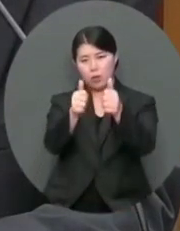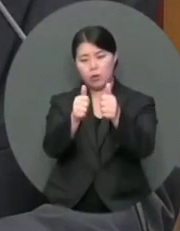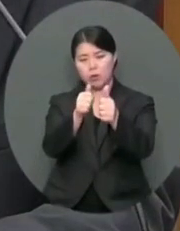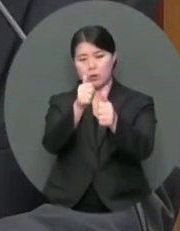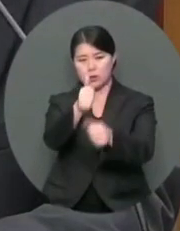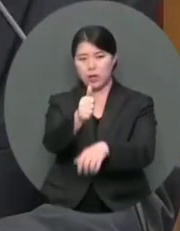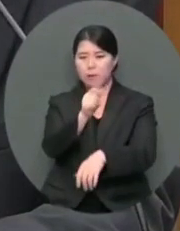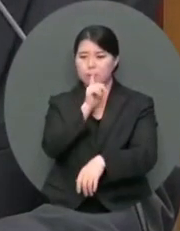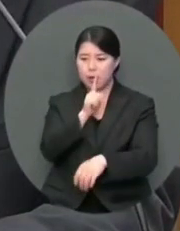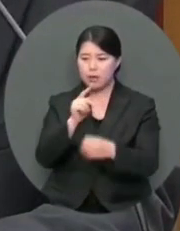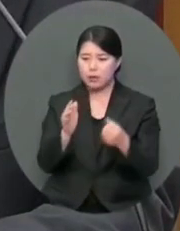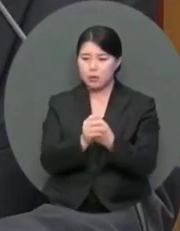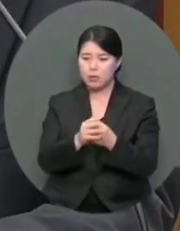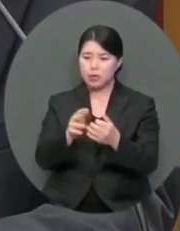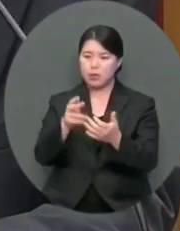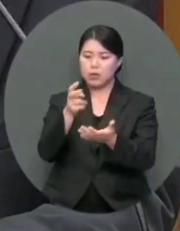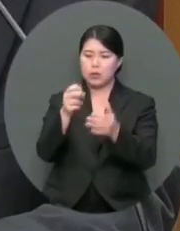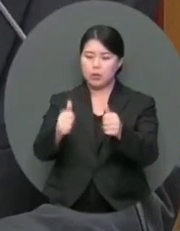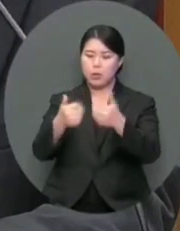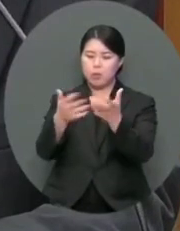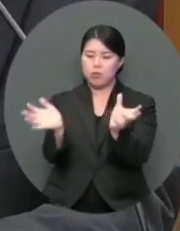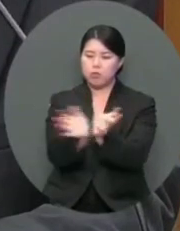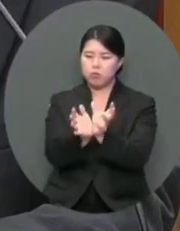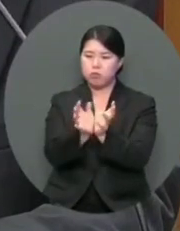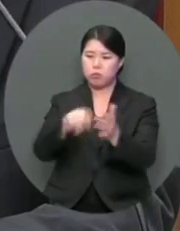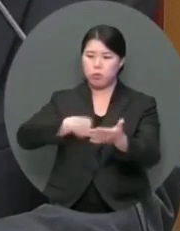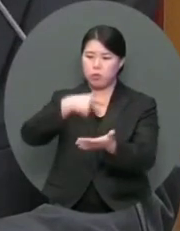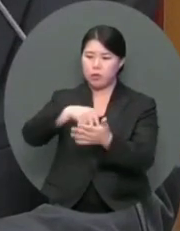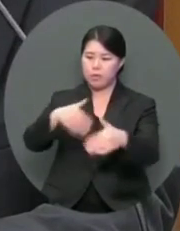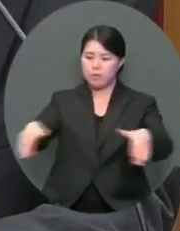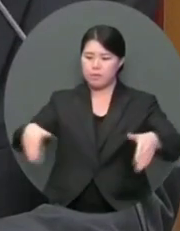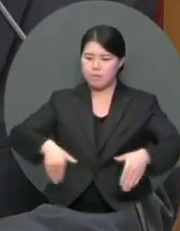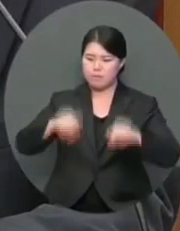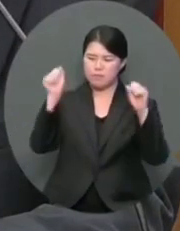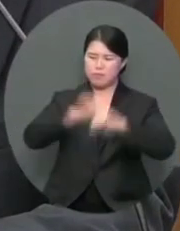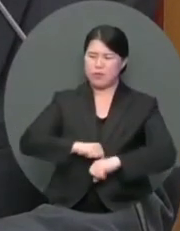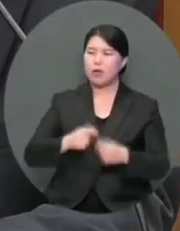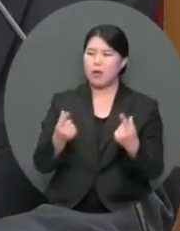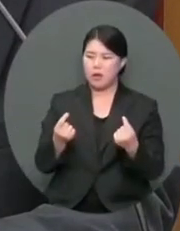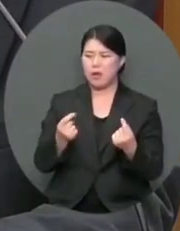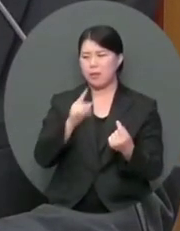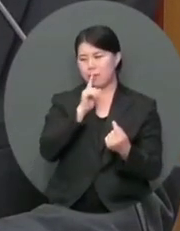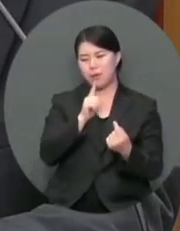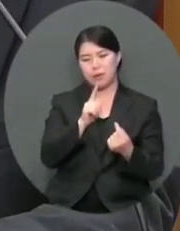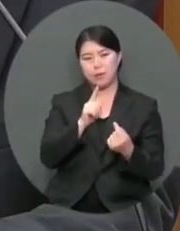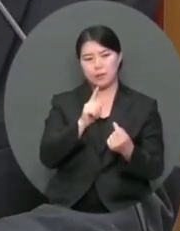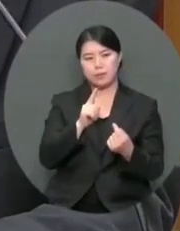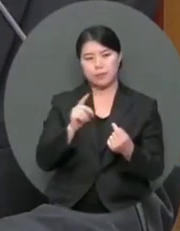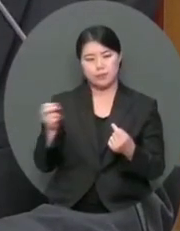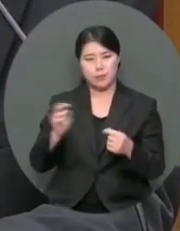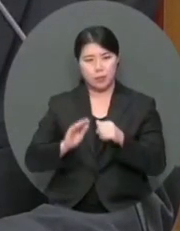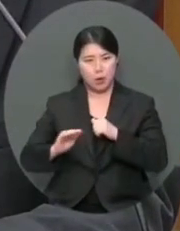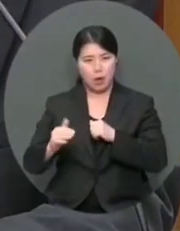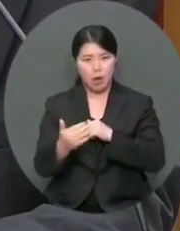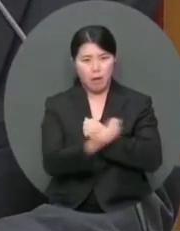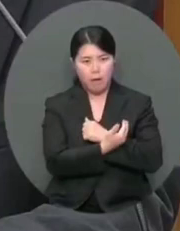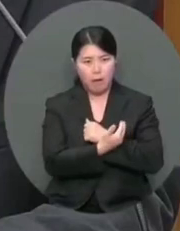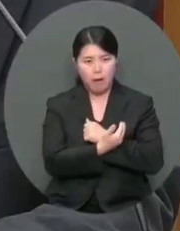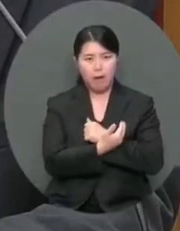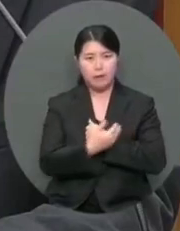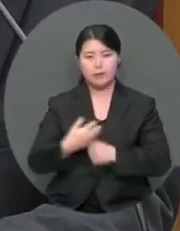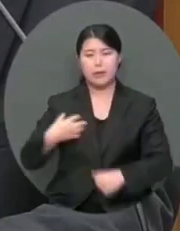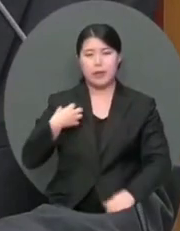독립을 저는 무너뜨린 하나의 사건이라고 생각을 하고 있고요. 사법부의 독립을 수호할 큰